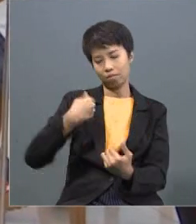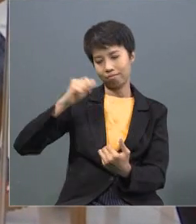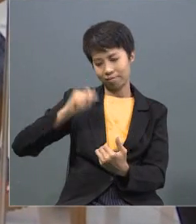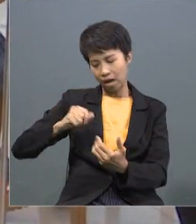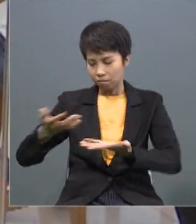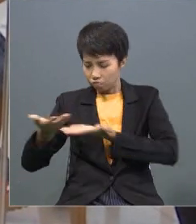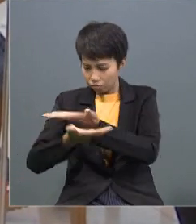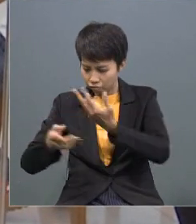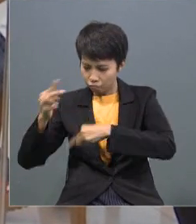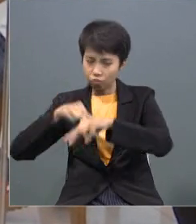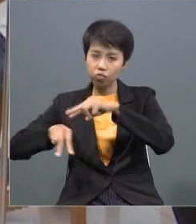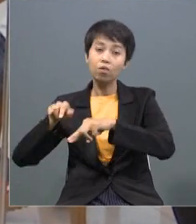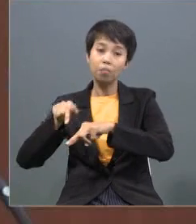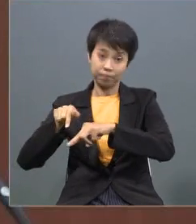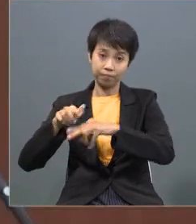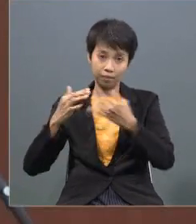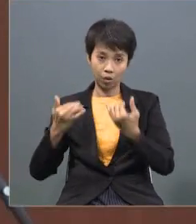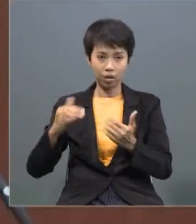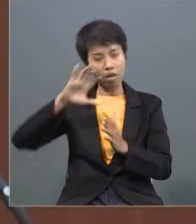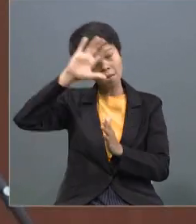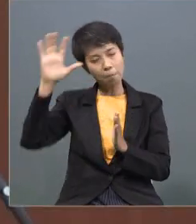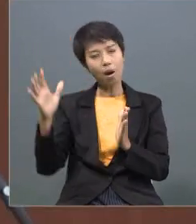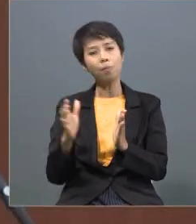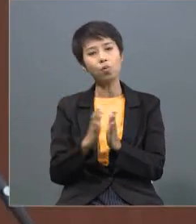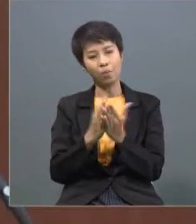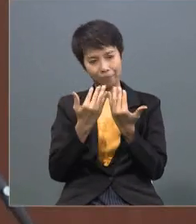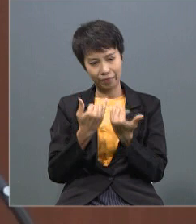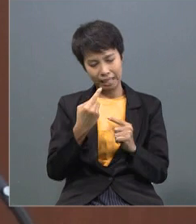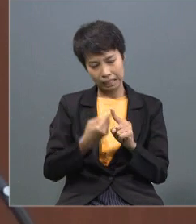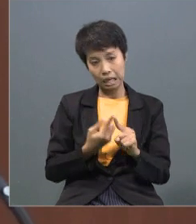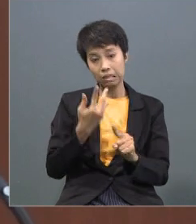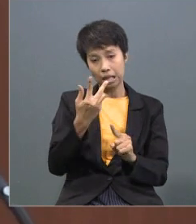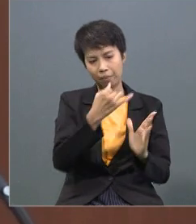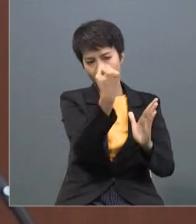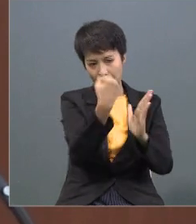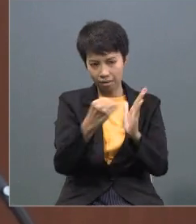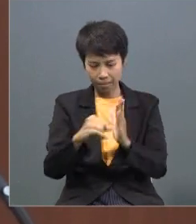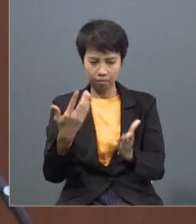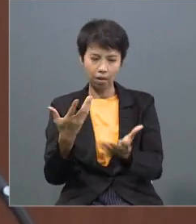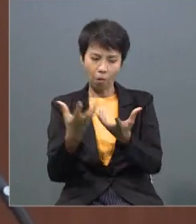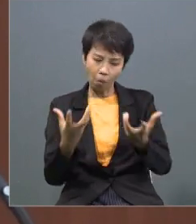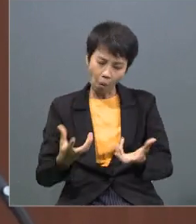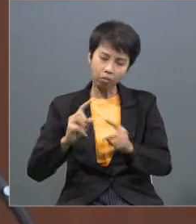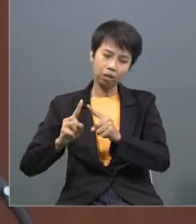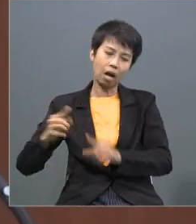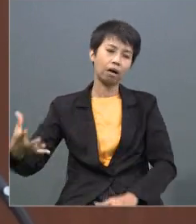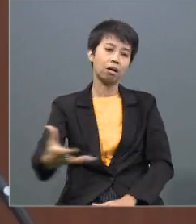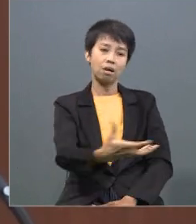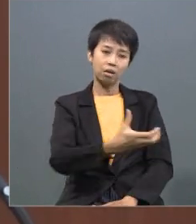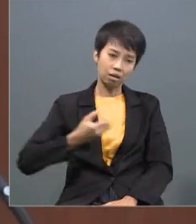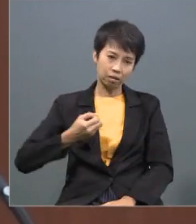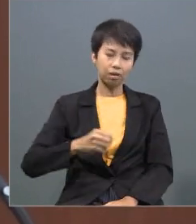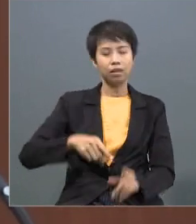แพ่งส่วนภาพรวมการยึดทรัพย์ผู้กระทำผิดในช่วงเดือนมีนาคมค่ะปปงสามารถดำเนินการยึด